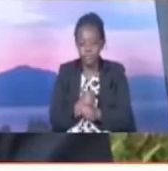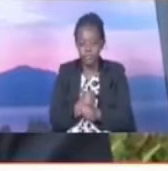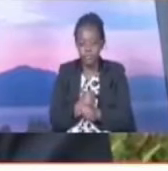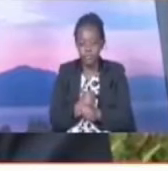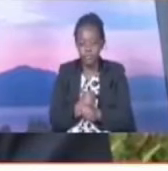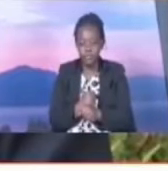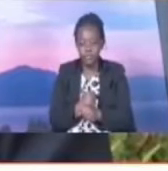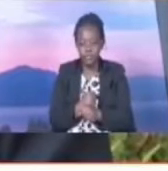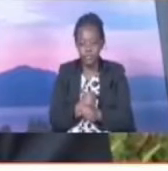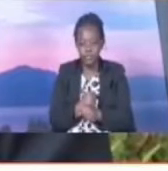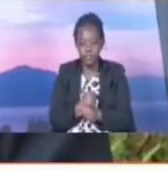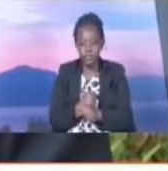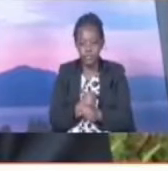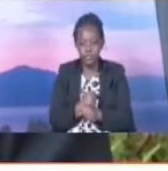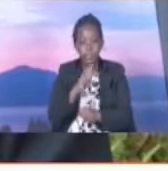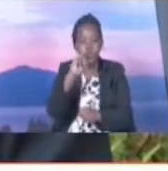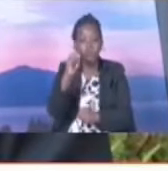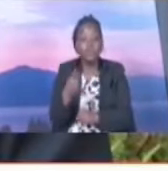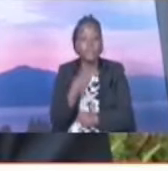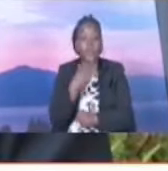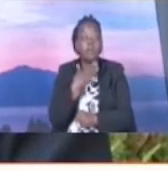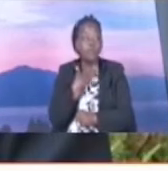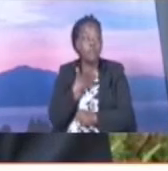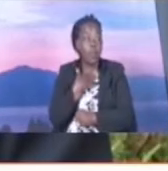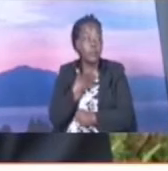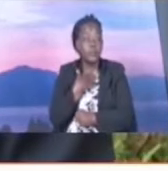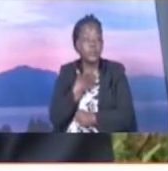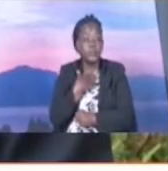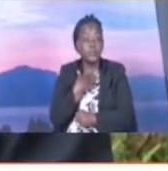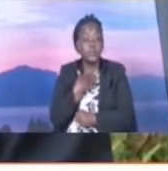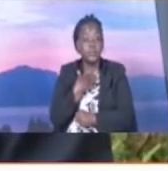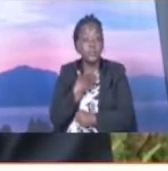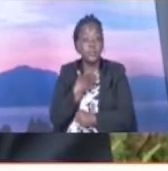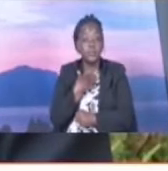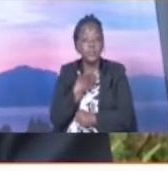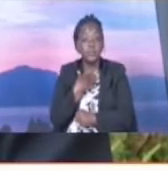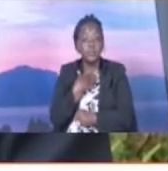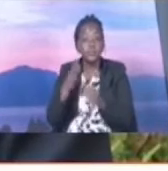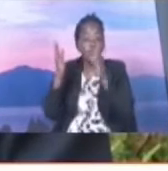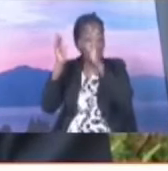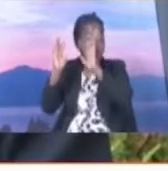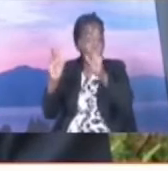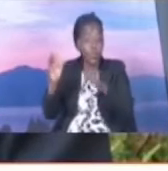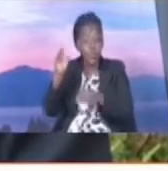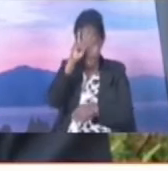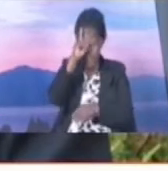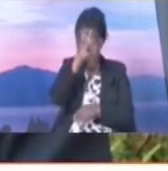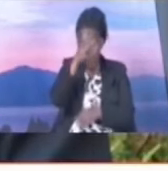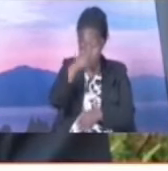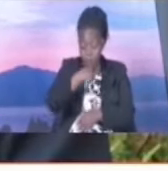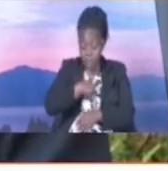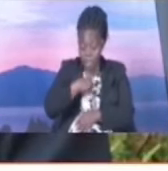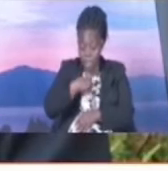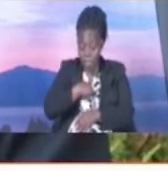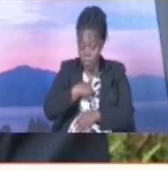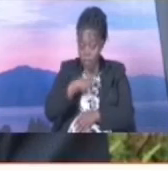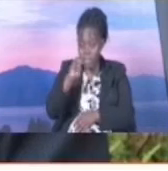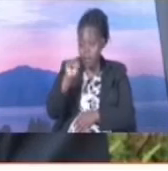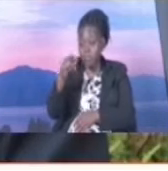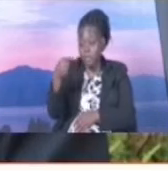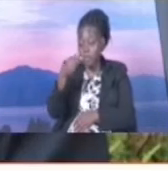Njagala nnyo okukulisa Ssaabasajja Kabaka nze nali Mengo kuko